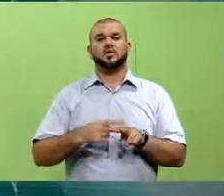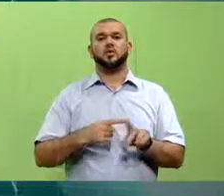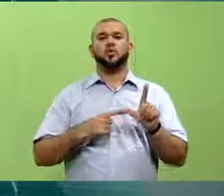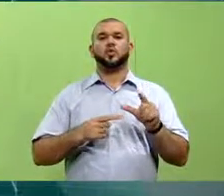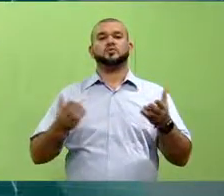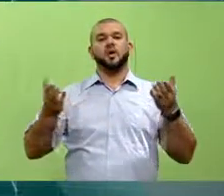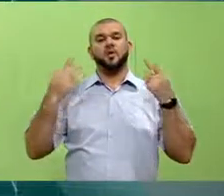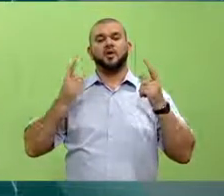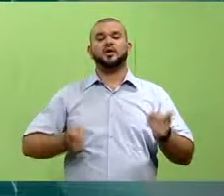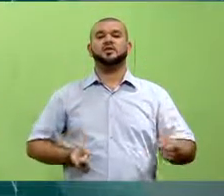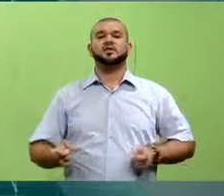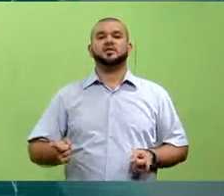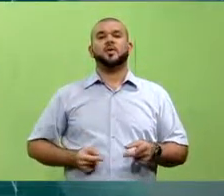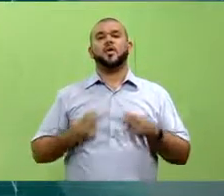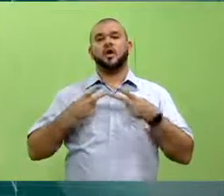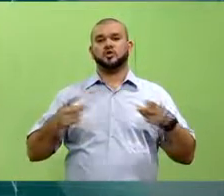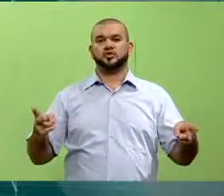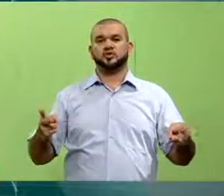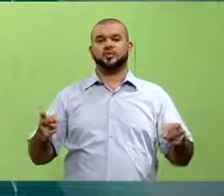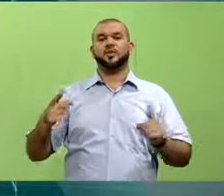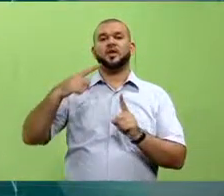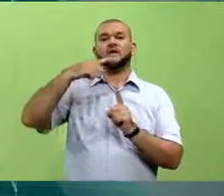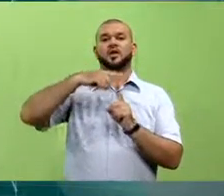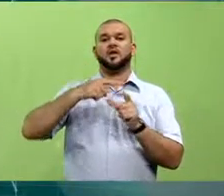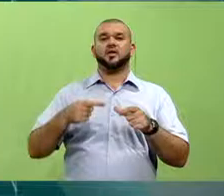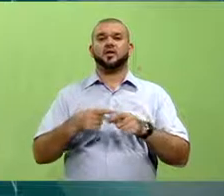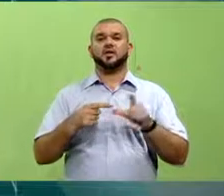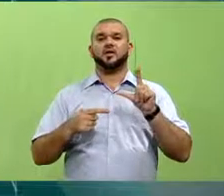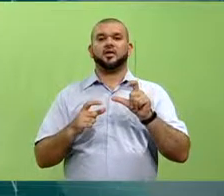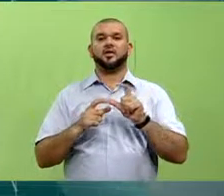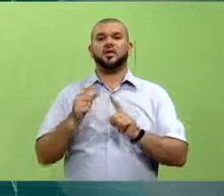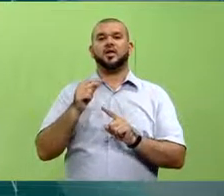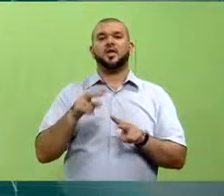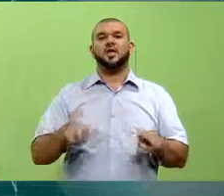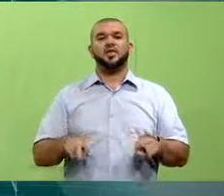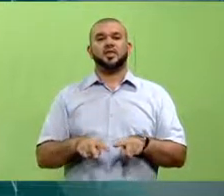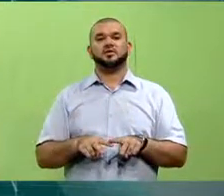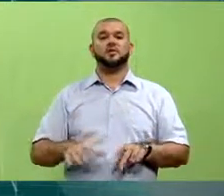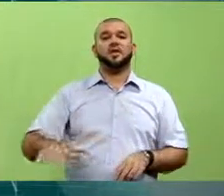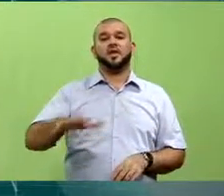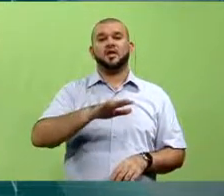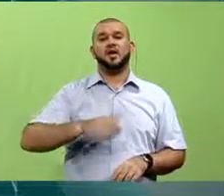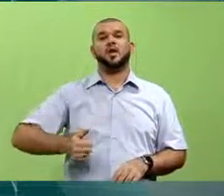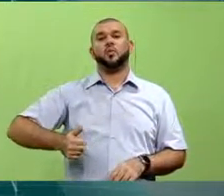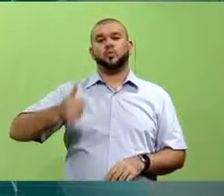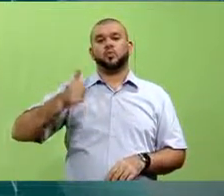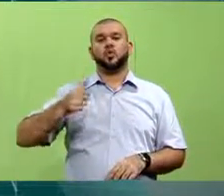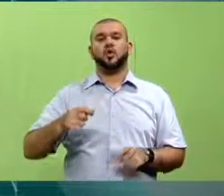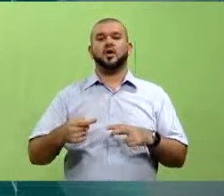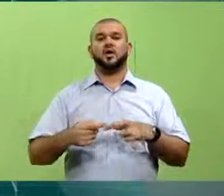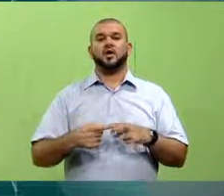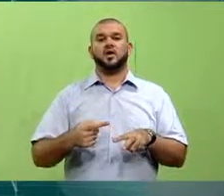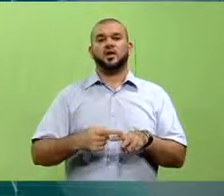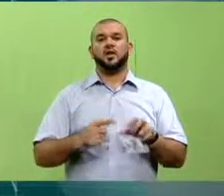Telsim Genel Müdürü Rasim Karas yaptığı